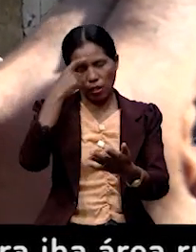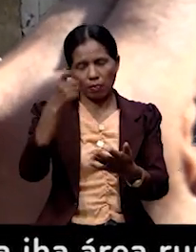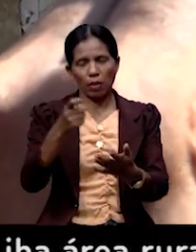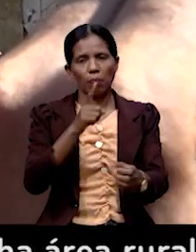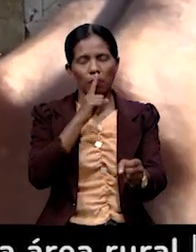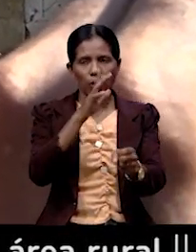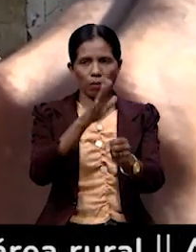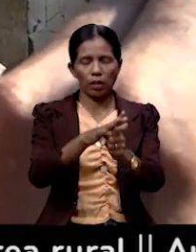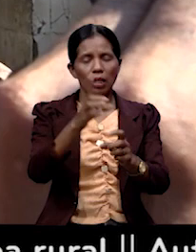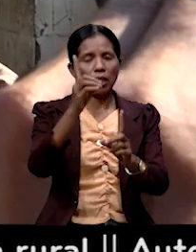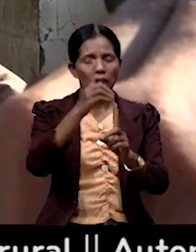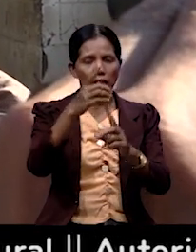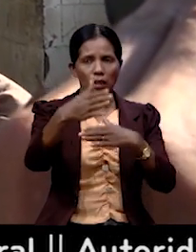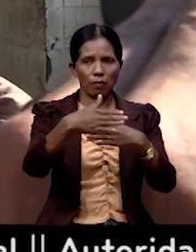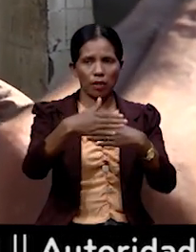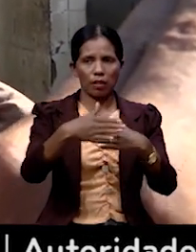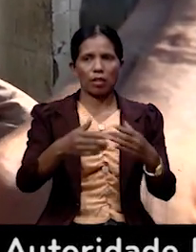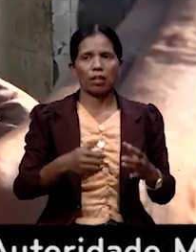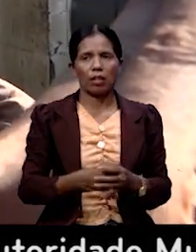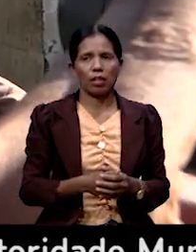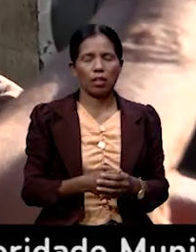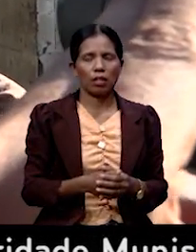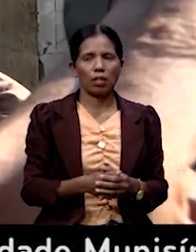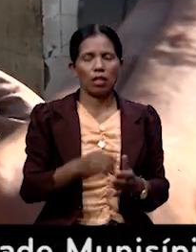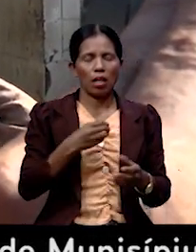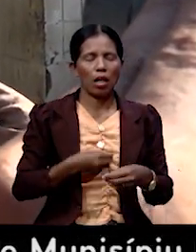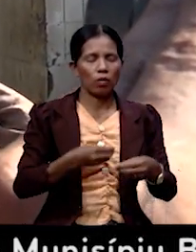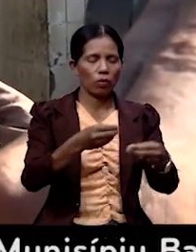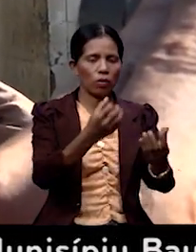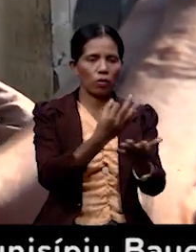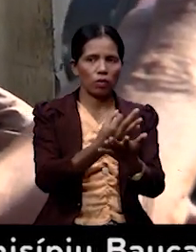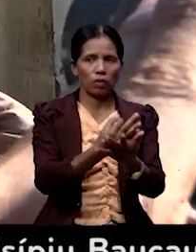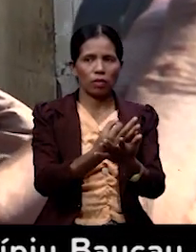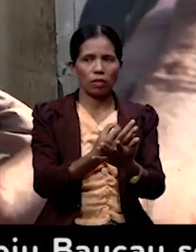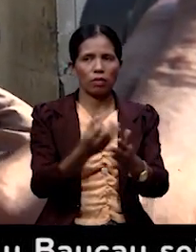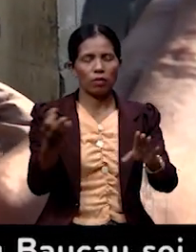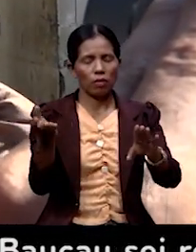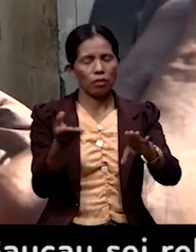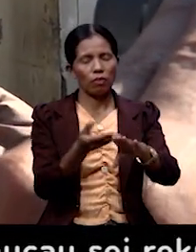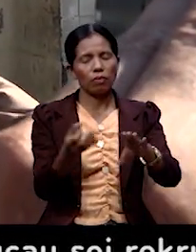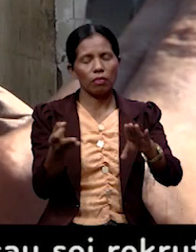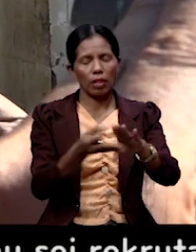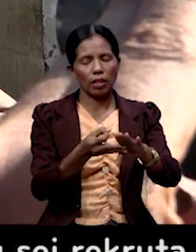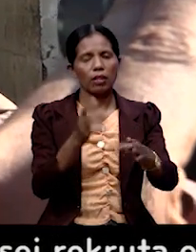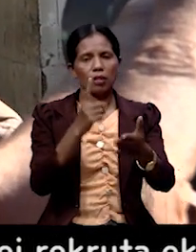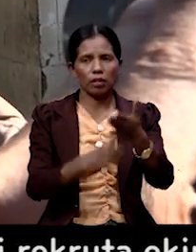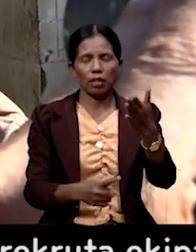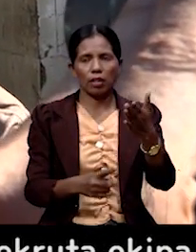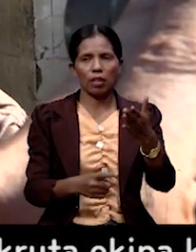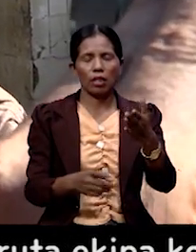prometed datanya basic 3, 4, 5 sini ba. Pronto hau hatama. Hau sudah dokumen tu saya mak beli hatama. Nia tete kartu